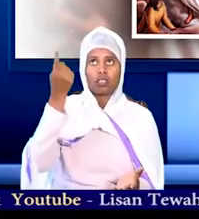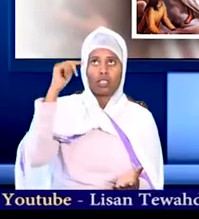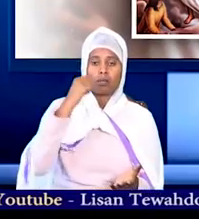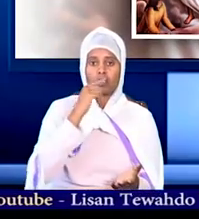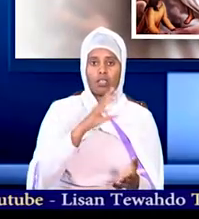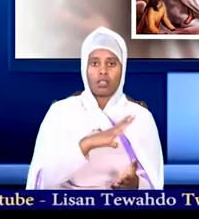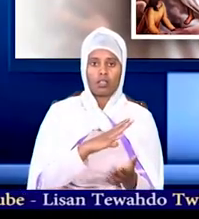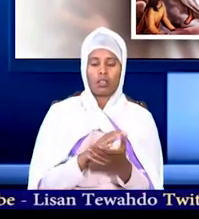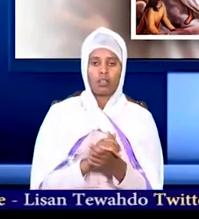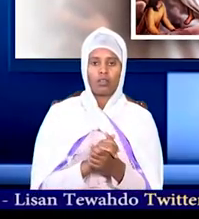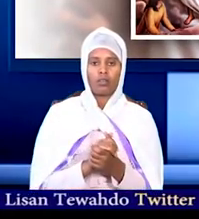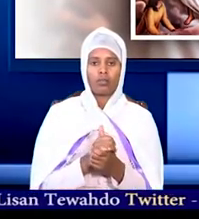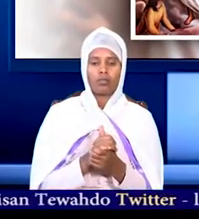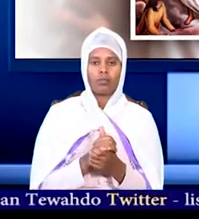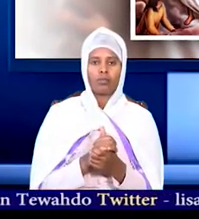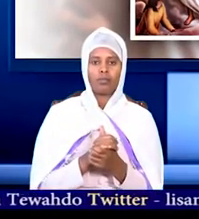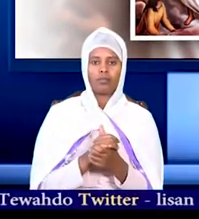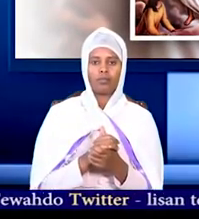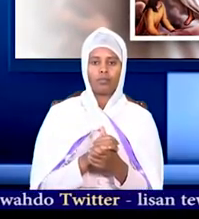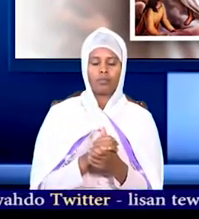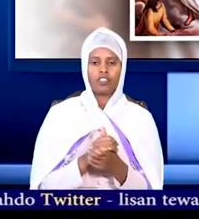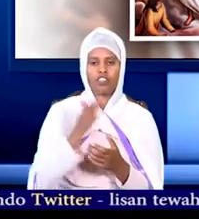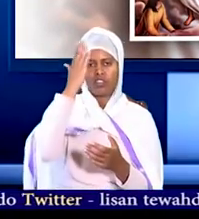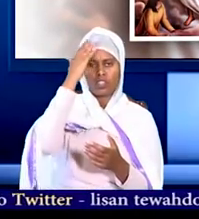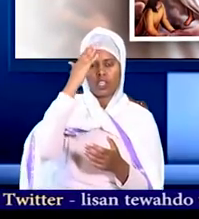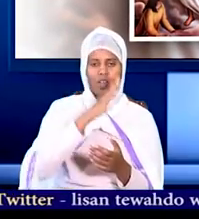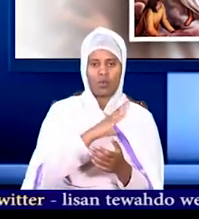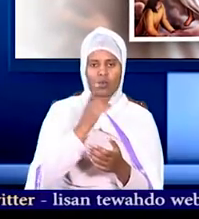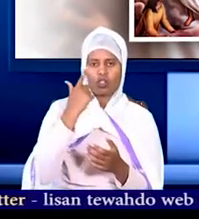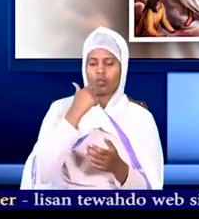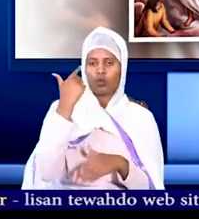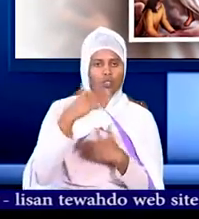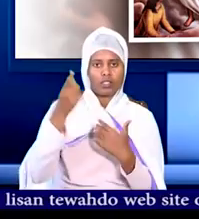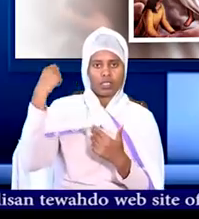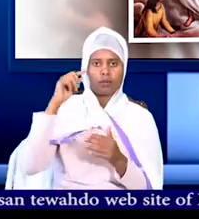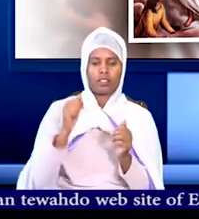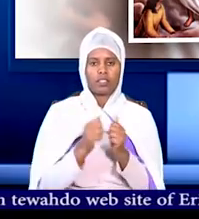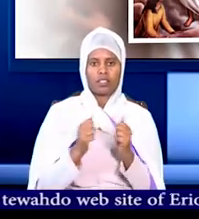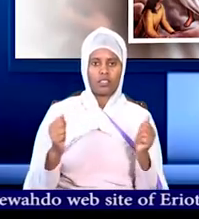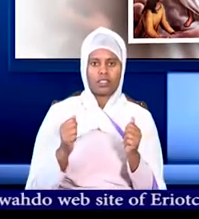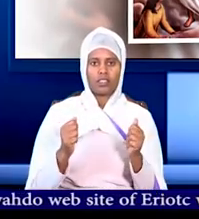ክትስአ ክብለና ዘኪርና ኣለና እሞ እንዳፈለጥካ ትጋገየ ጌጋ ክኸፍእ